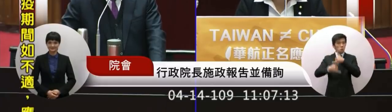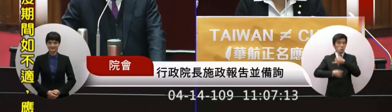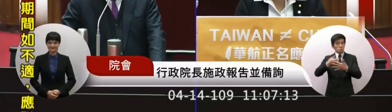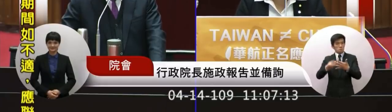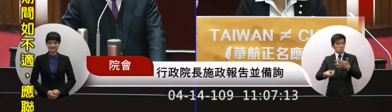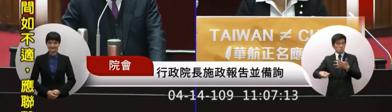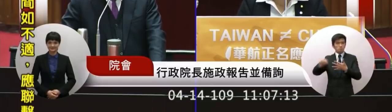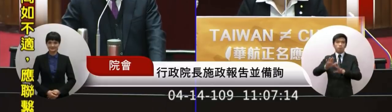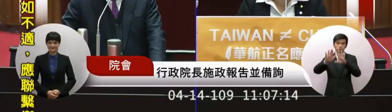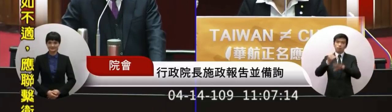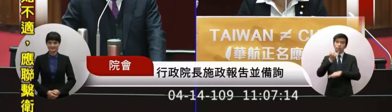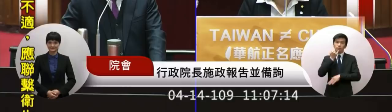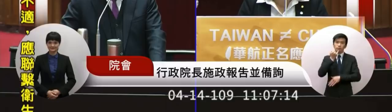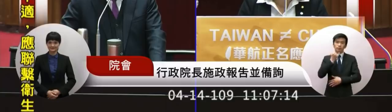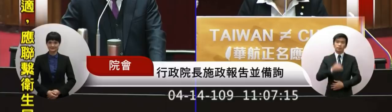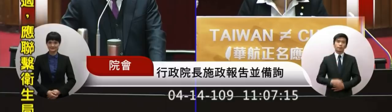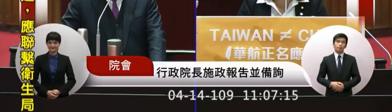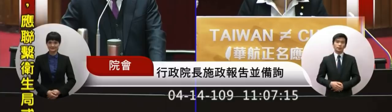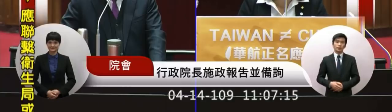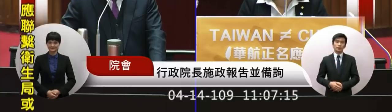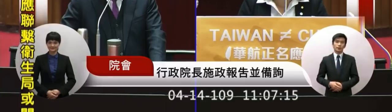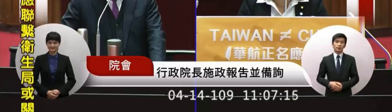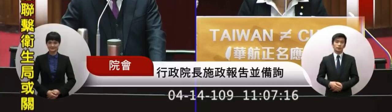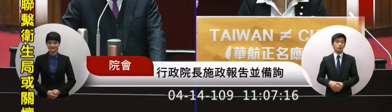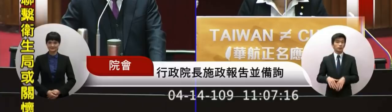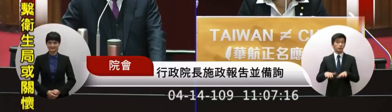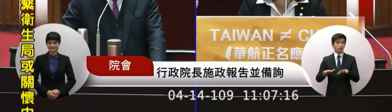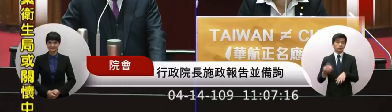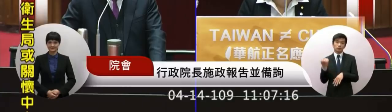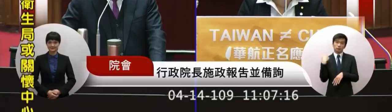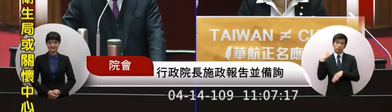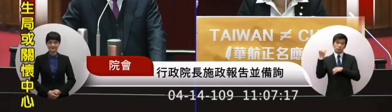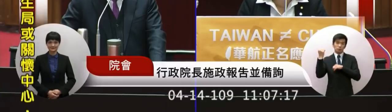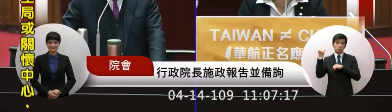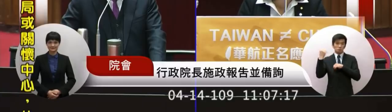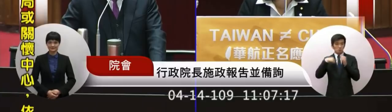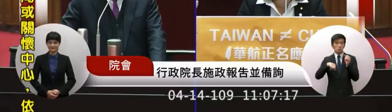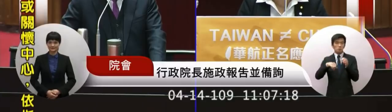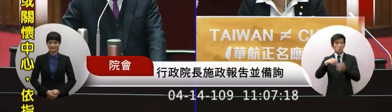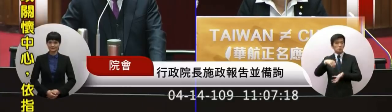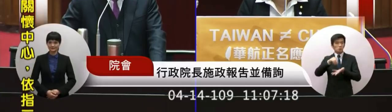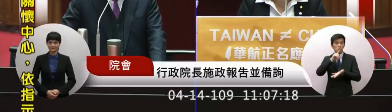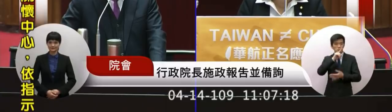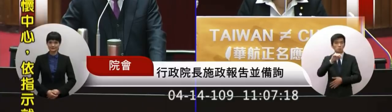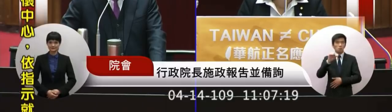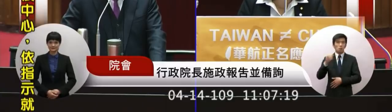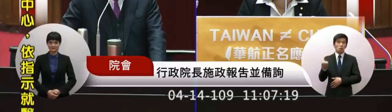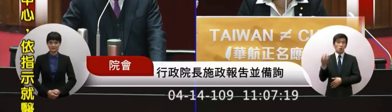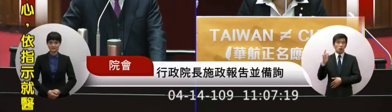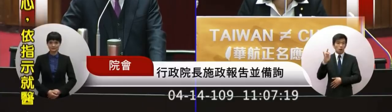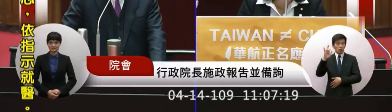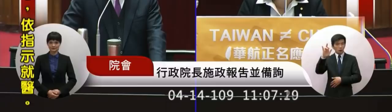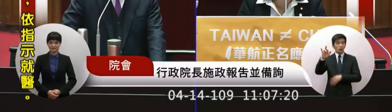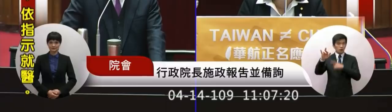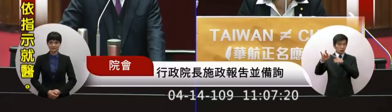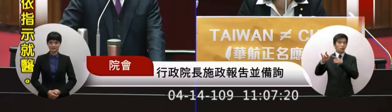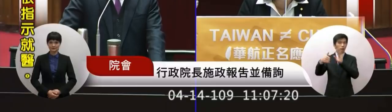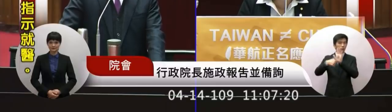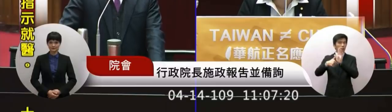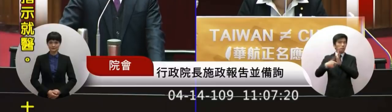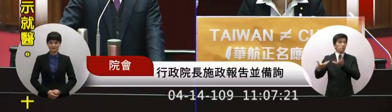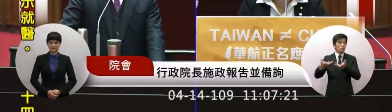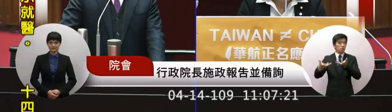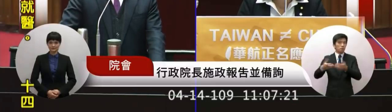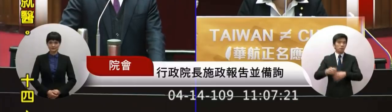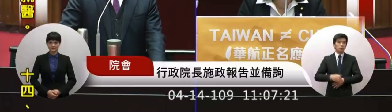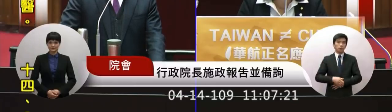院長在這裡在今天家長我們都沒有說到華航火電機的問題會